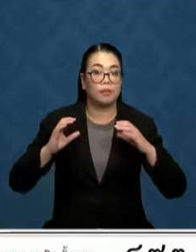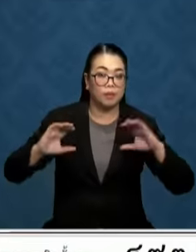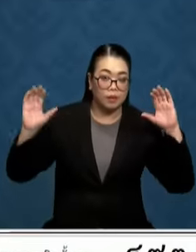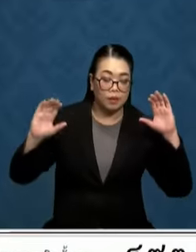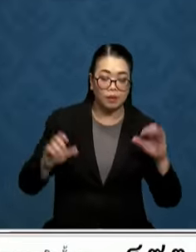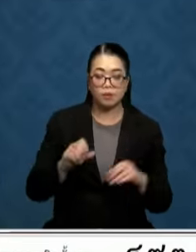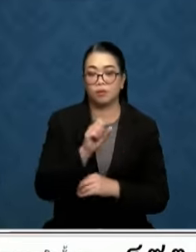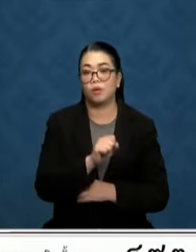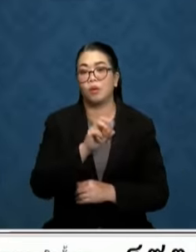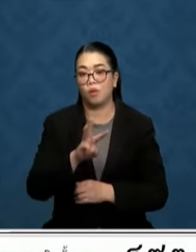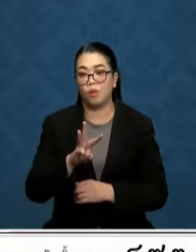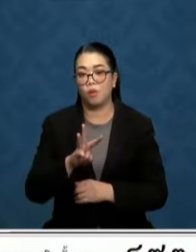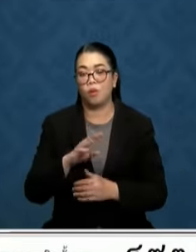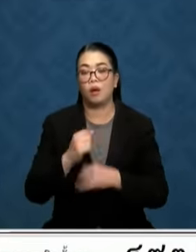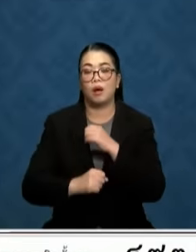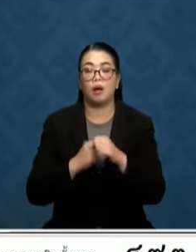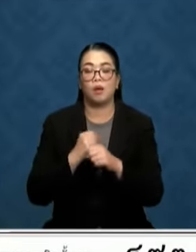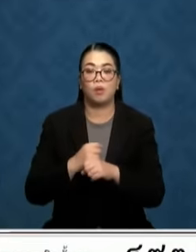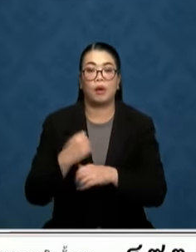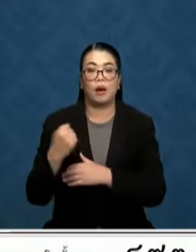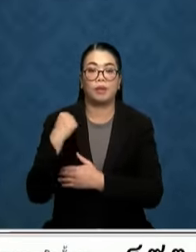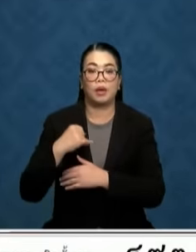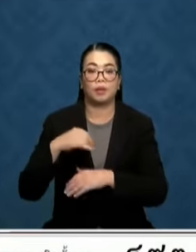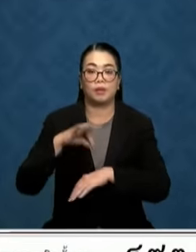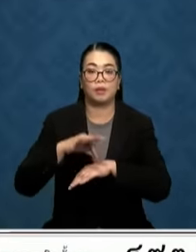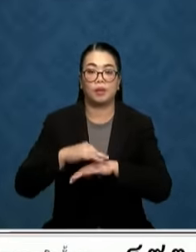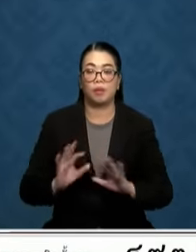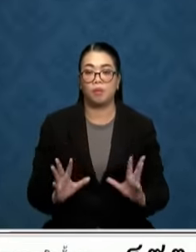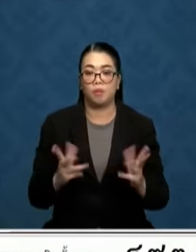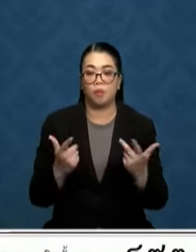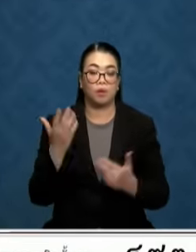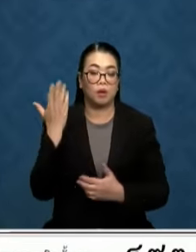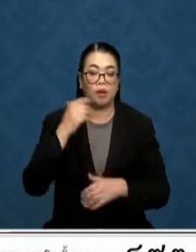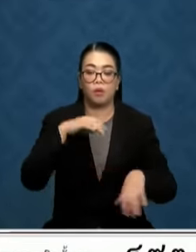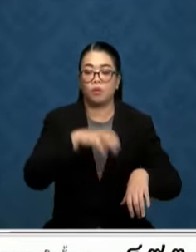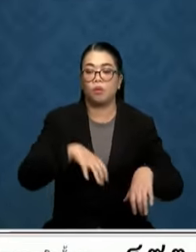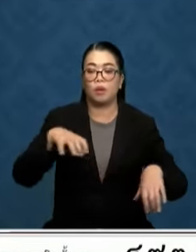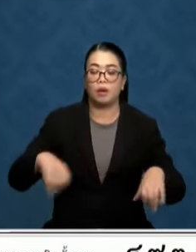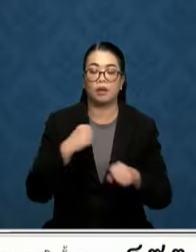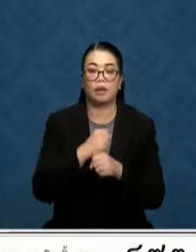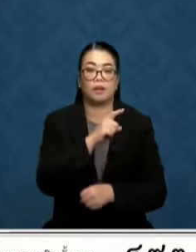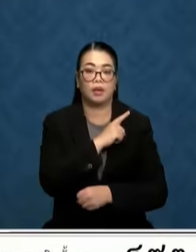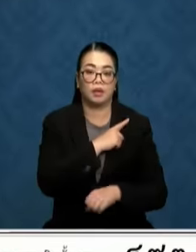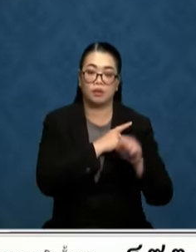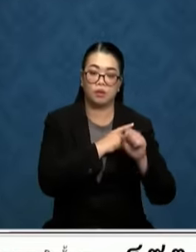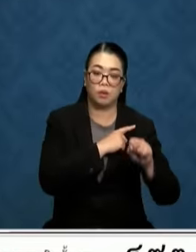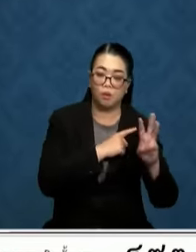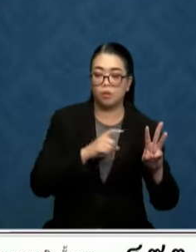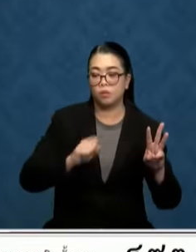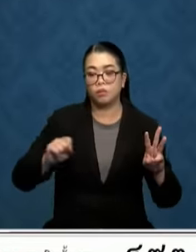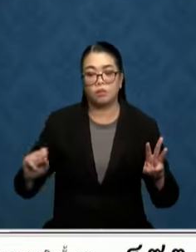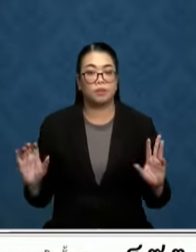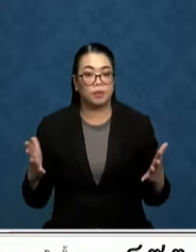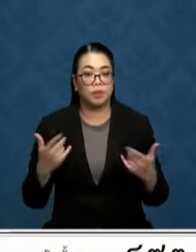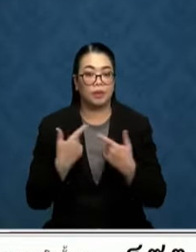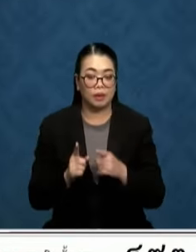ะวุธธิสภาสินสุดลงประเทศไทยในขณะนั้นจึงไม่มีหน่วยงานใดที่จะทำหน้าที่ในทางนิติบัญหัตแต